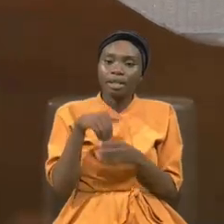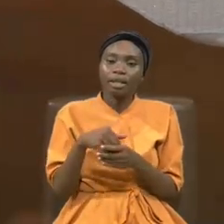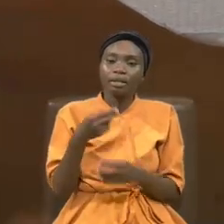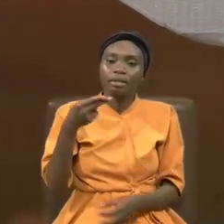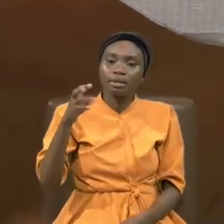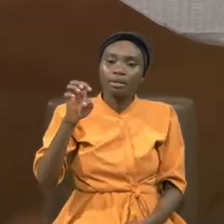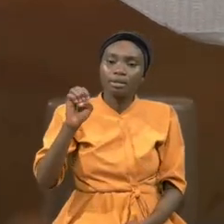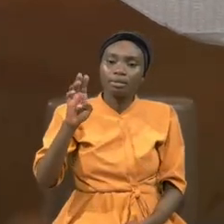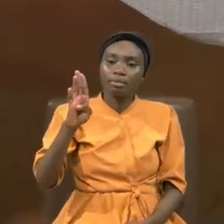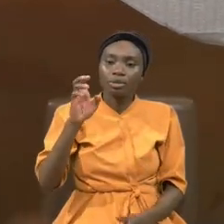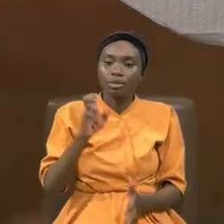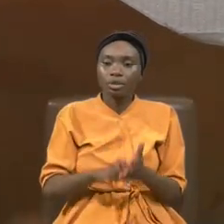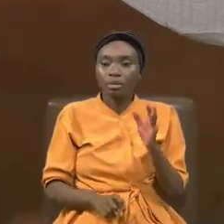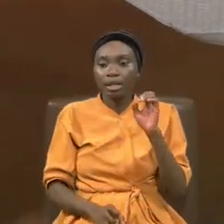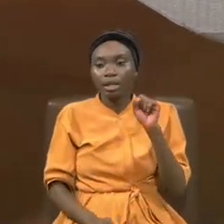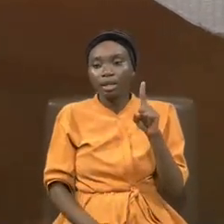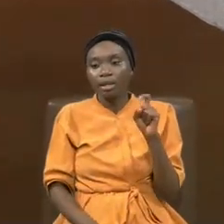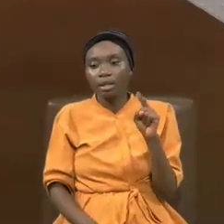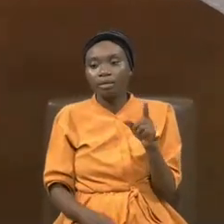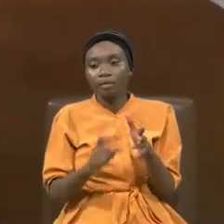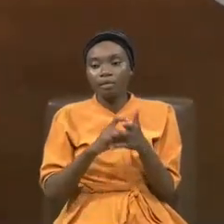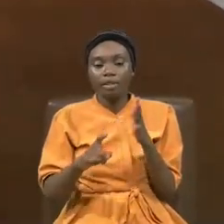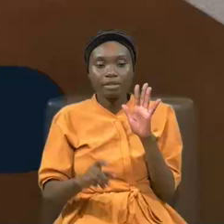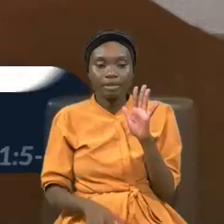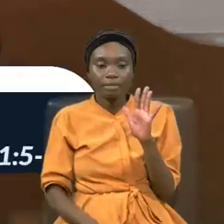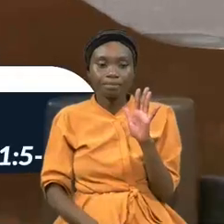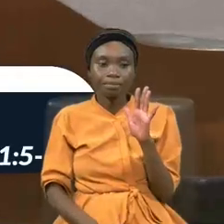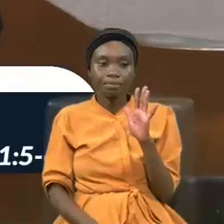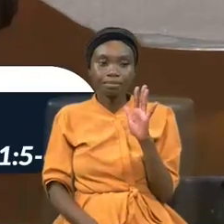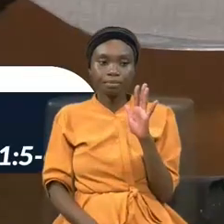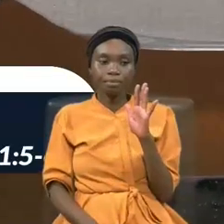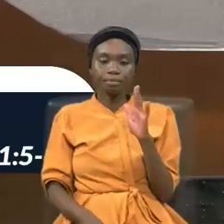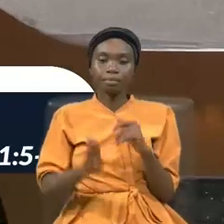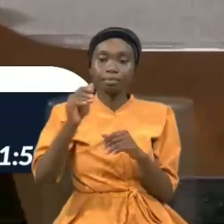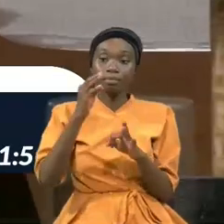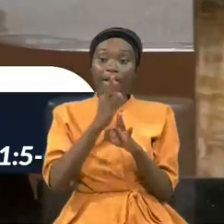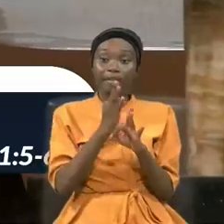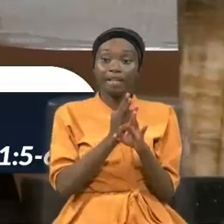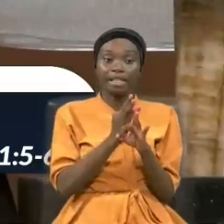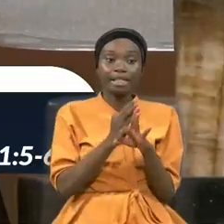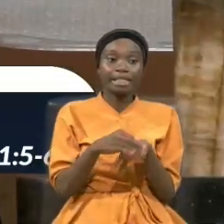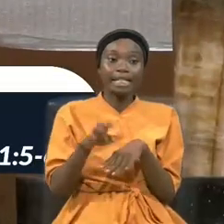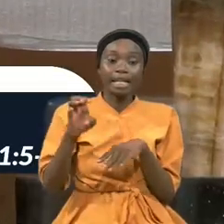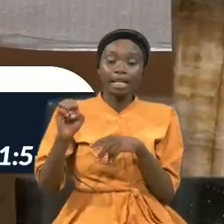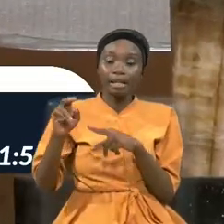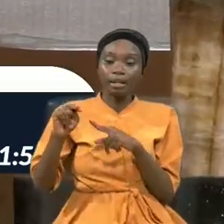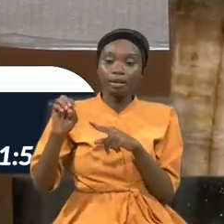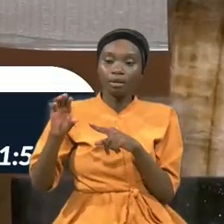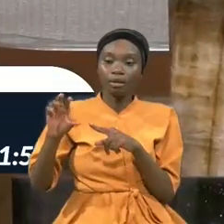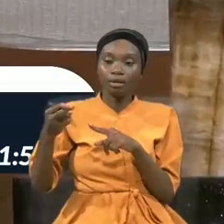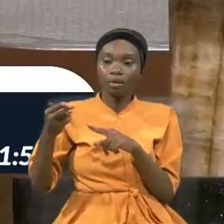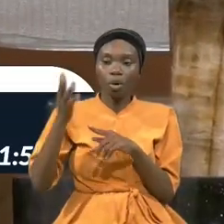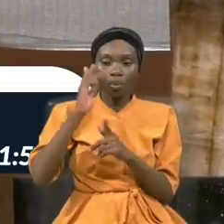Hébreux 11, 5. Hébreux 11, 5. C'est par la foi